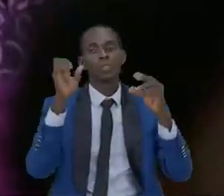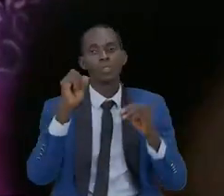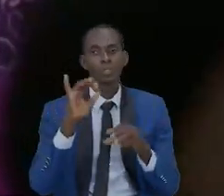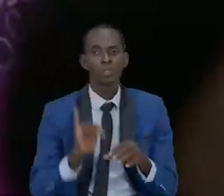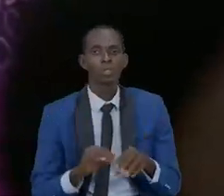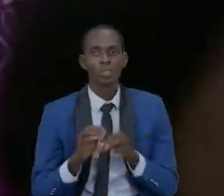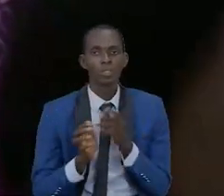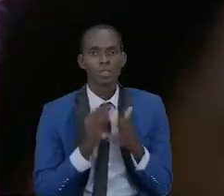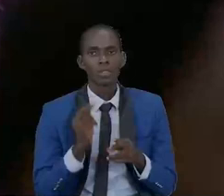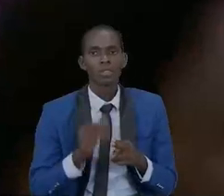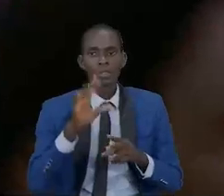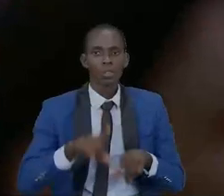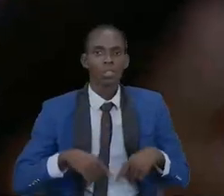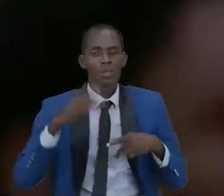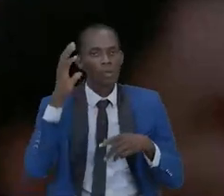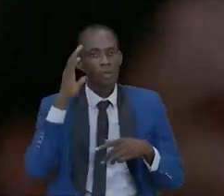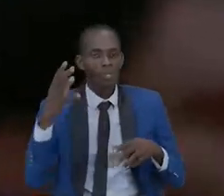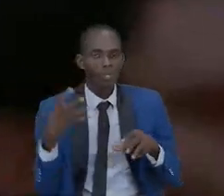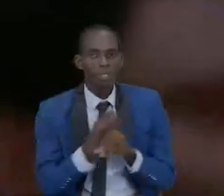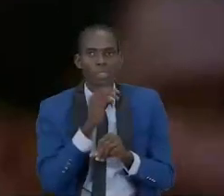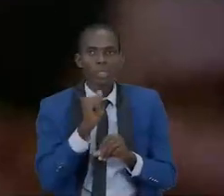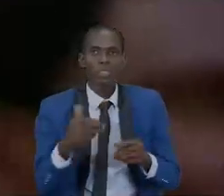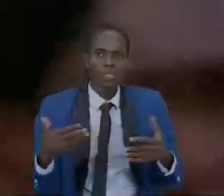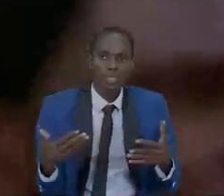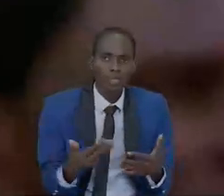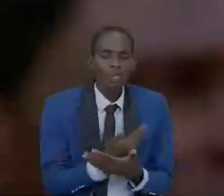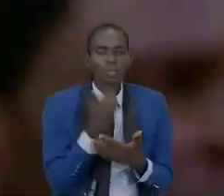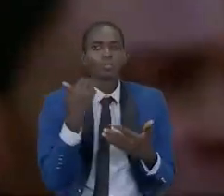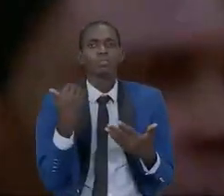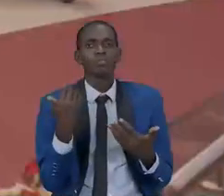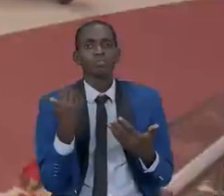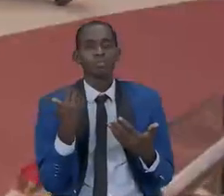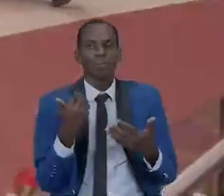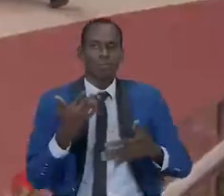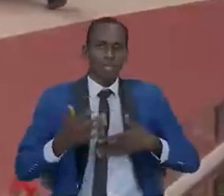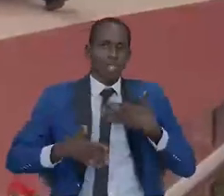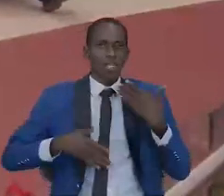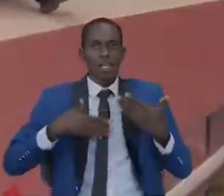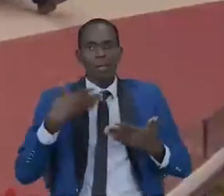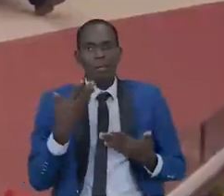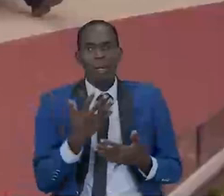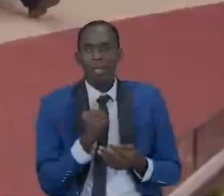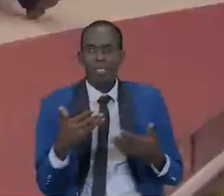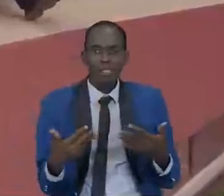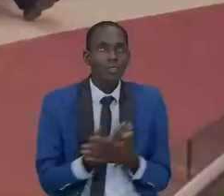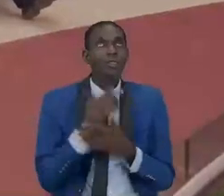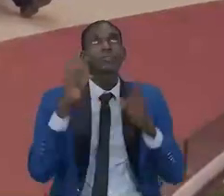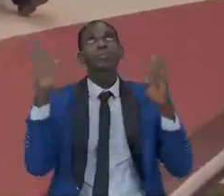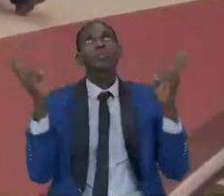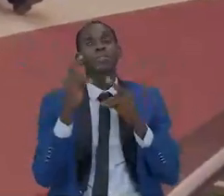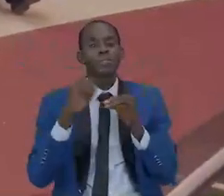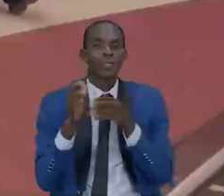marcher comme Christian vous allez vivre votre vie prendra une belle direction à votre vie aura une nouvelle victoire